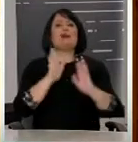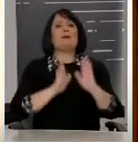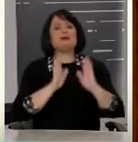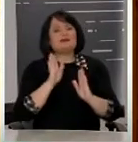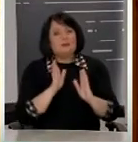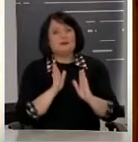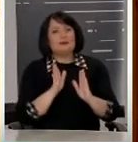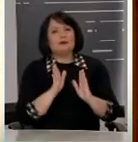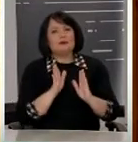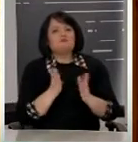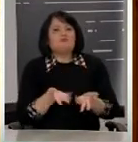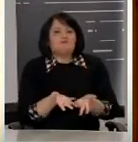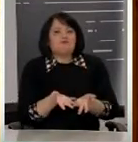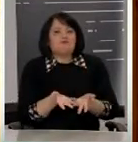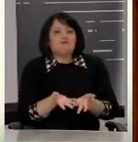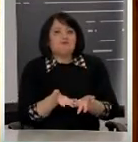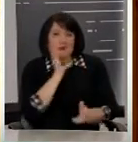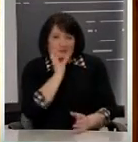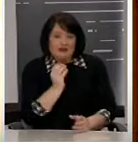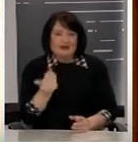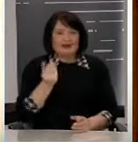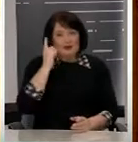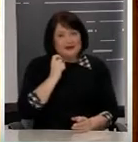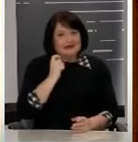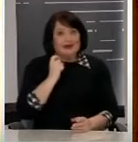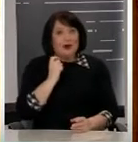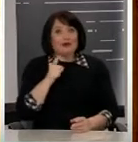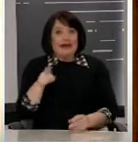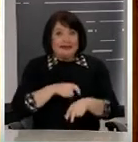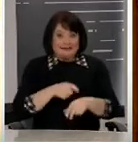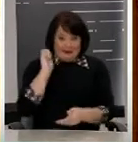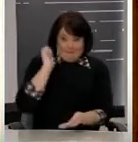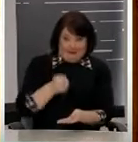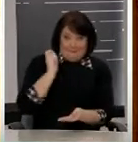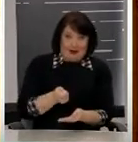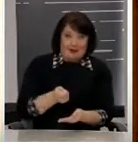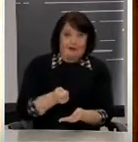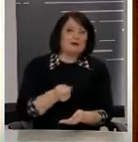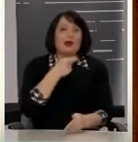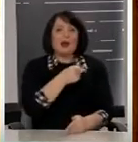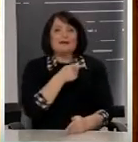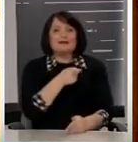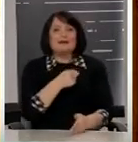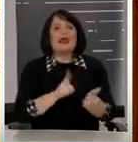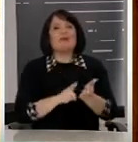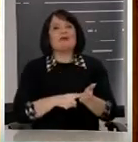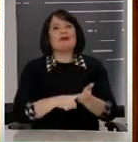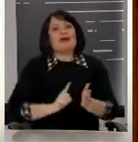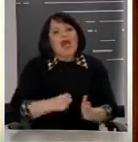Street. Και πραγματικά, αν το ξέραμε πολύ νωρίτερα ότι αυτό θα σας ευχαριστήσει πάρα πολύ, θα έπρεπε να είχαμε οργανώσει μια